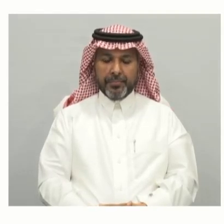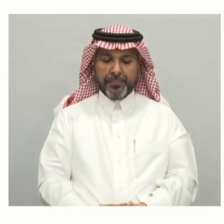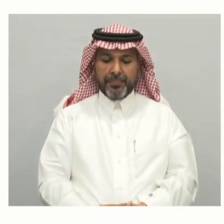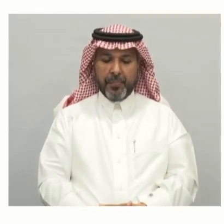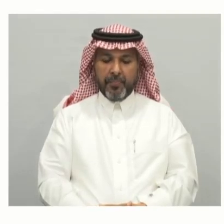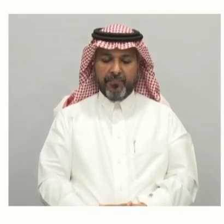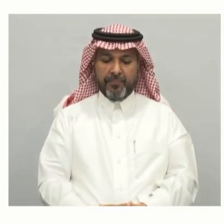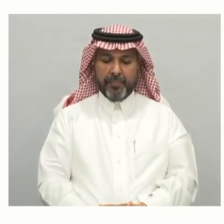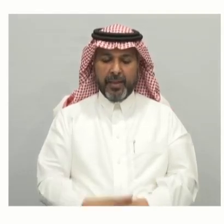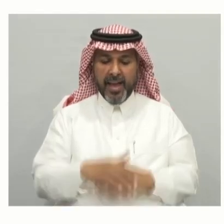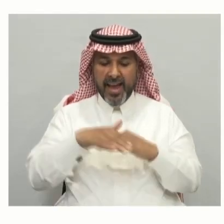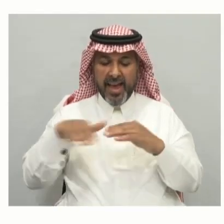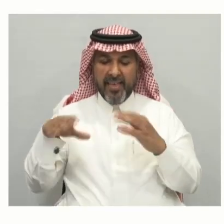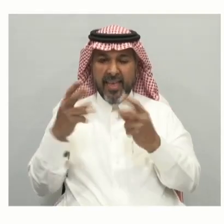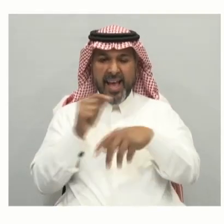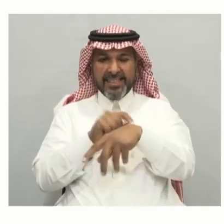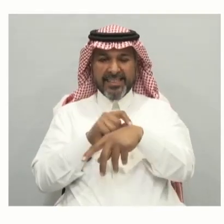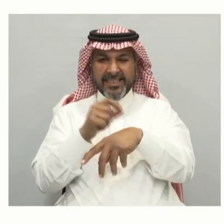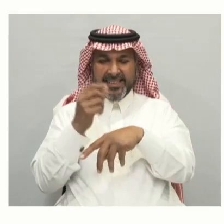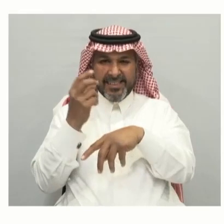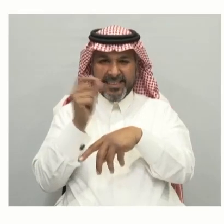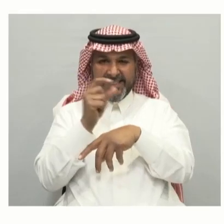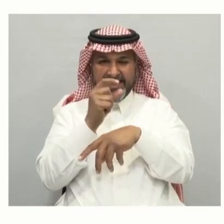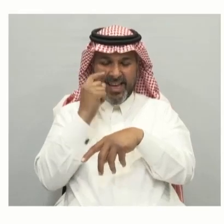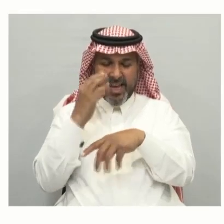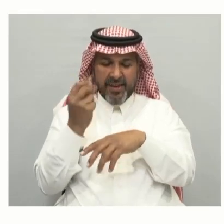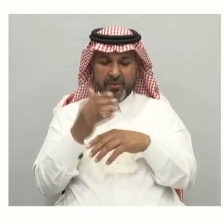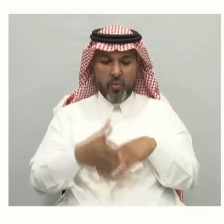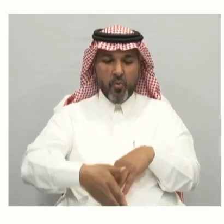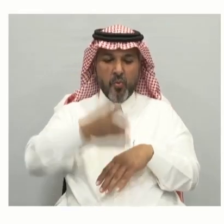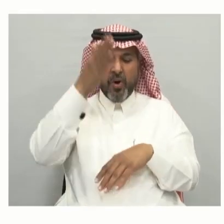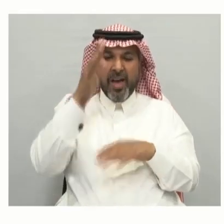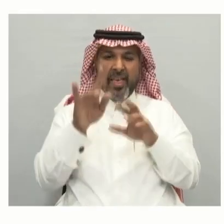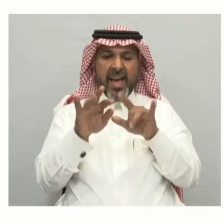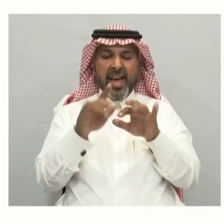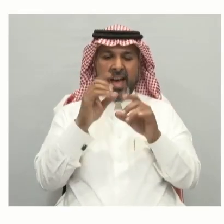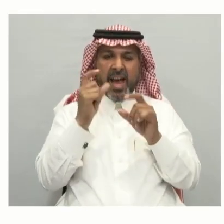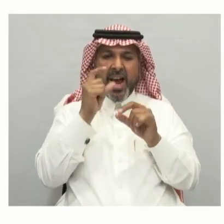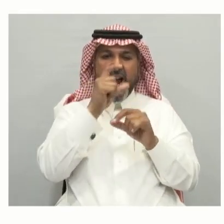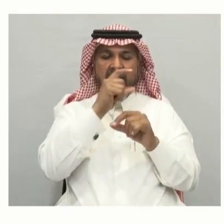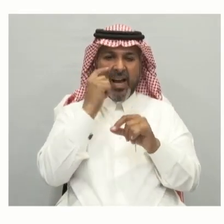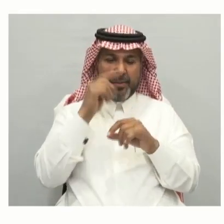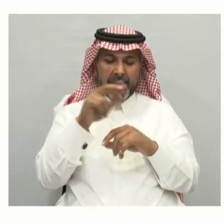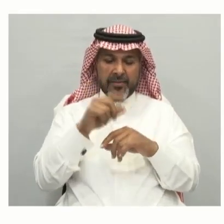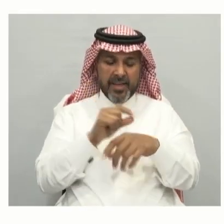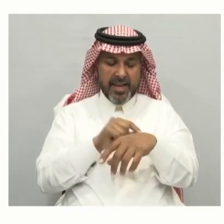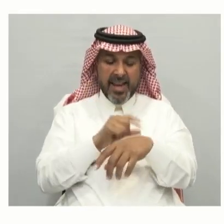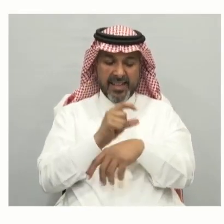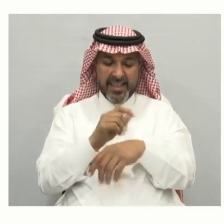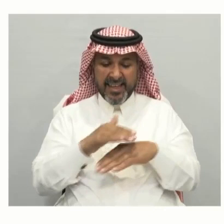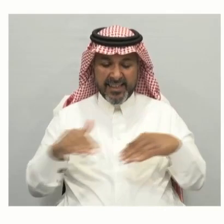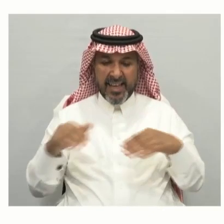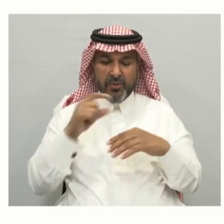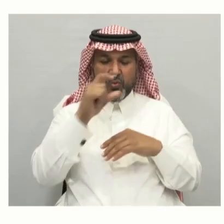بالدقائق المحور الرفقي هو الزمن بالدقائق والمحور الراسي لكلمات ورقه العمل وعنوان هذا